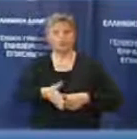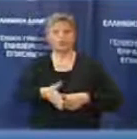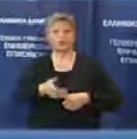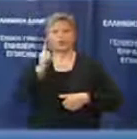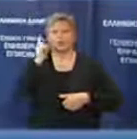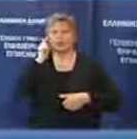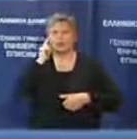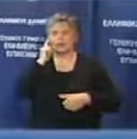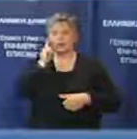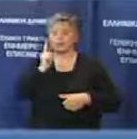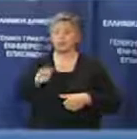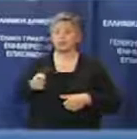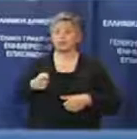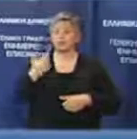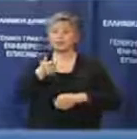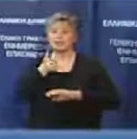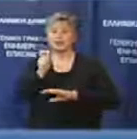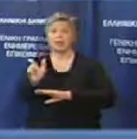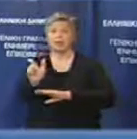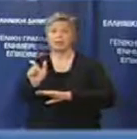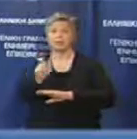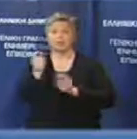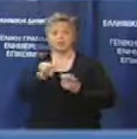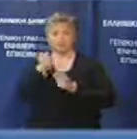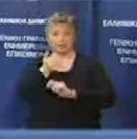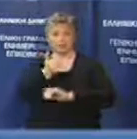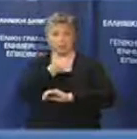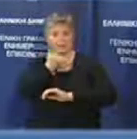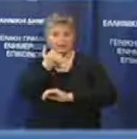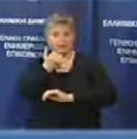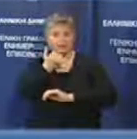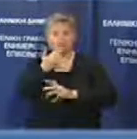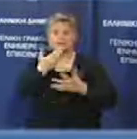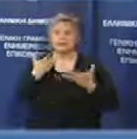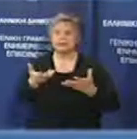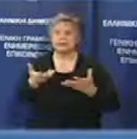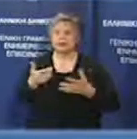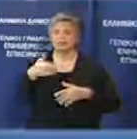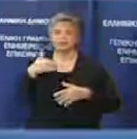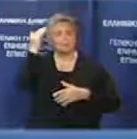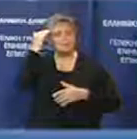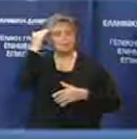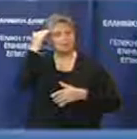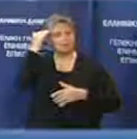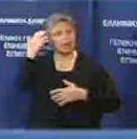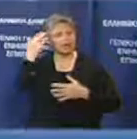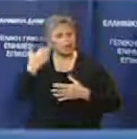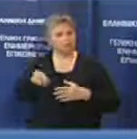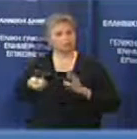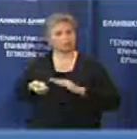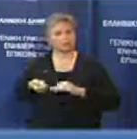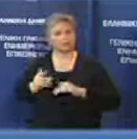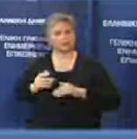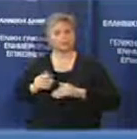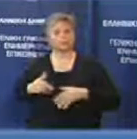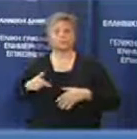αν ήταν λεκτικό ατόπιμα ή όχι. Ωστόσο, βλέπουμε πολύ συγκεκριμένη αντιπολιτευτική στάση από τη Νέα Δημοκρατία, η οποία